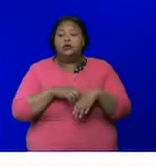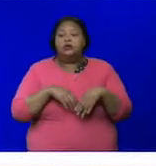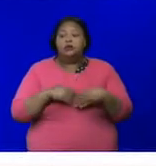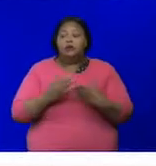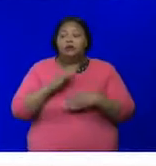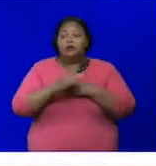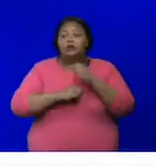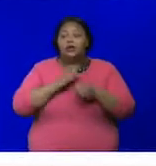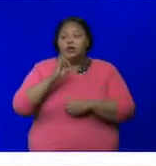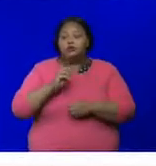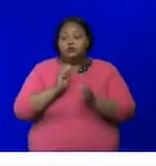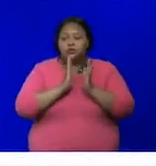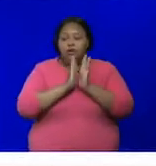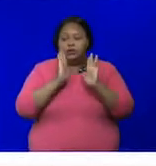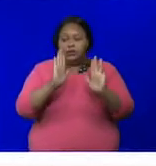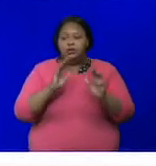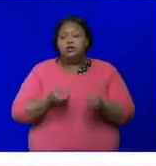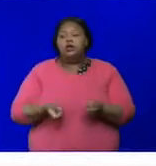ngalokuphelele ngeminyaka